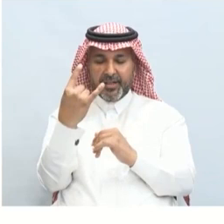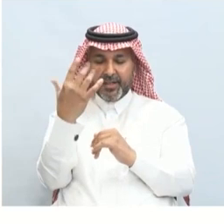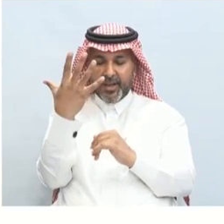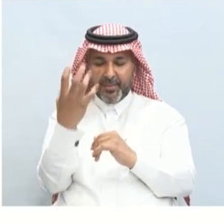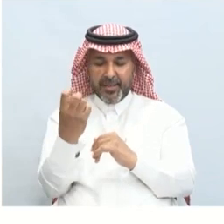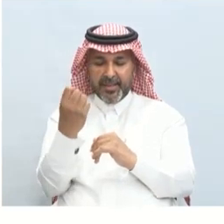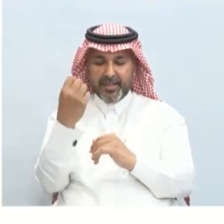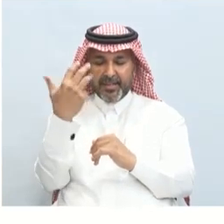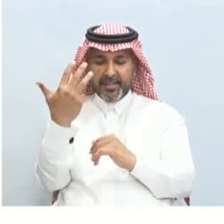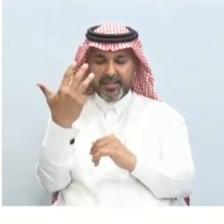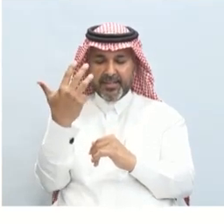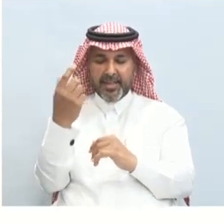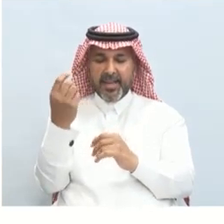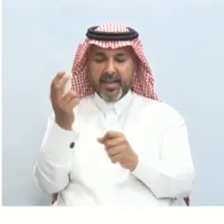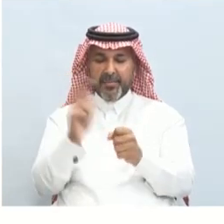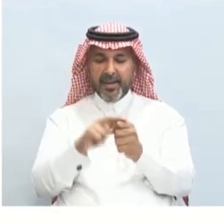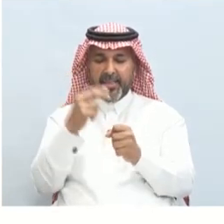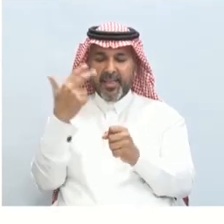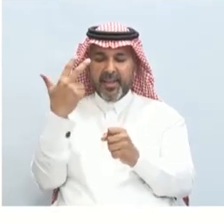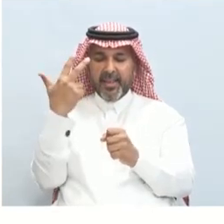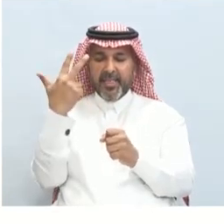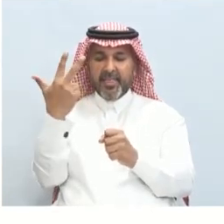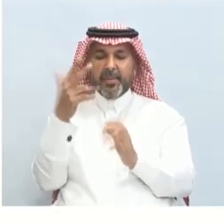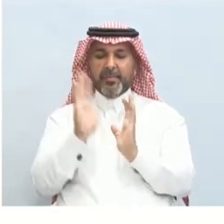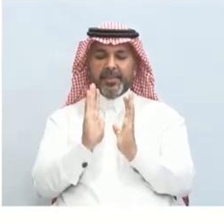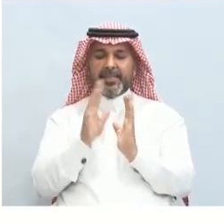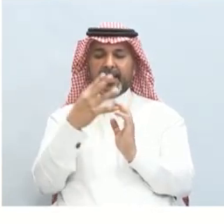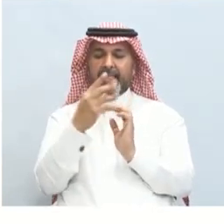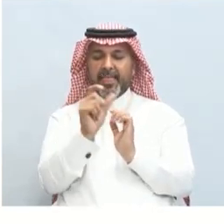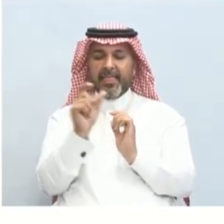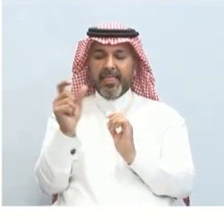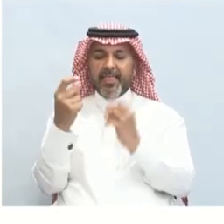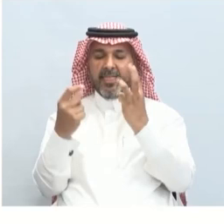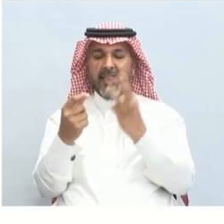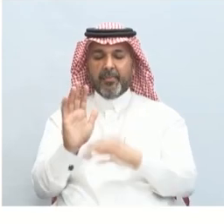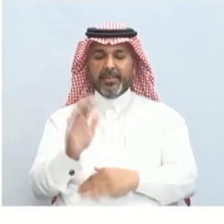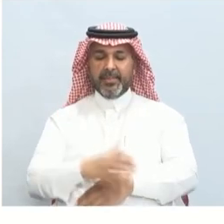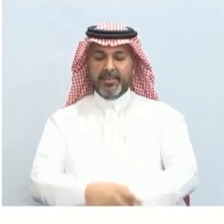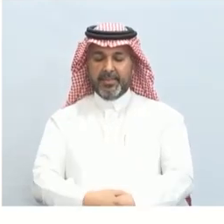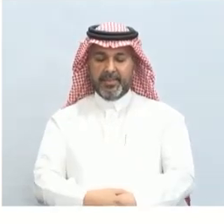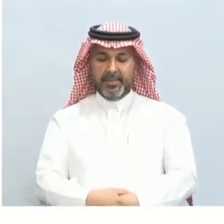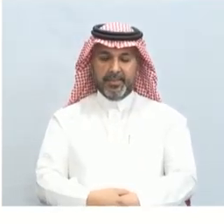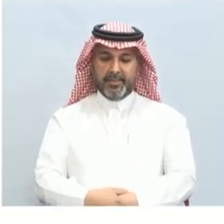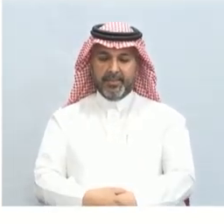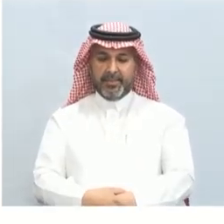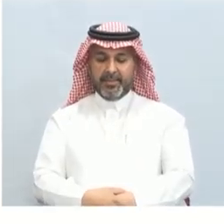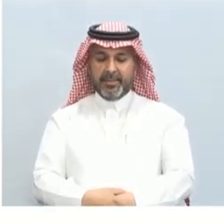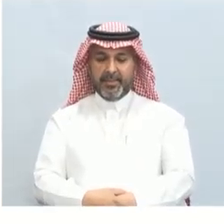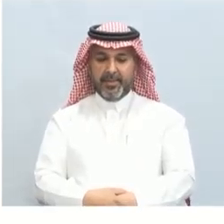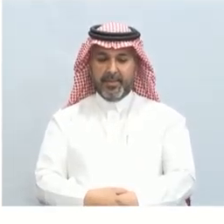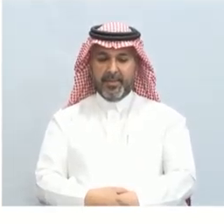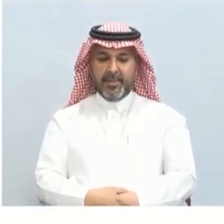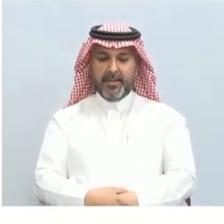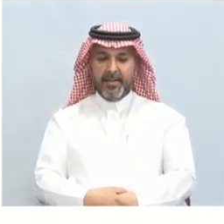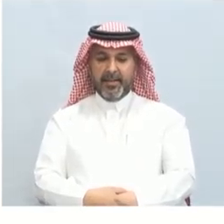رئيس يبقى لك تسع خيارات لنا ثم ثمانيه خيارات لامين السر وبالتالي يكون الناتج 720 وبهذه